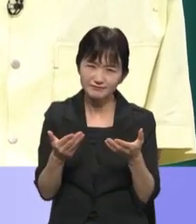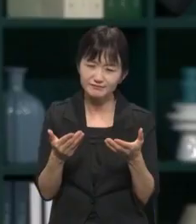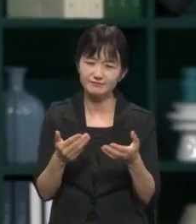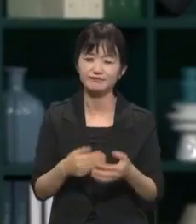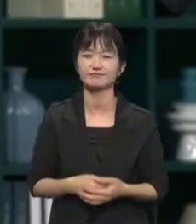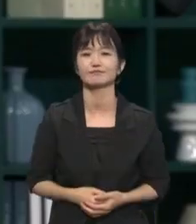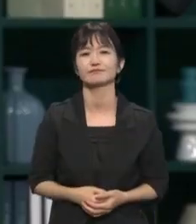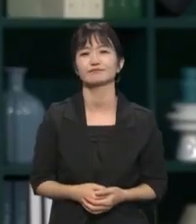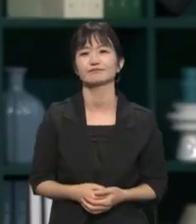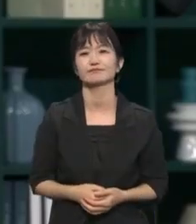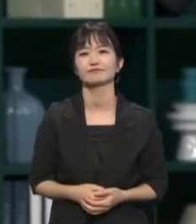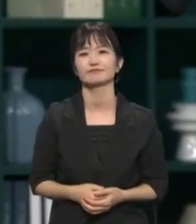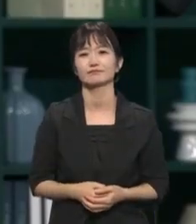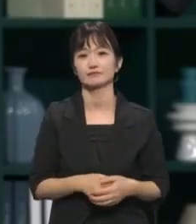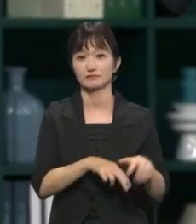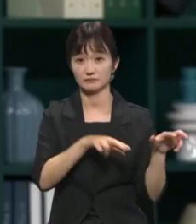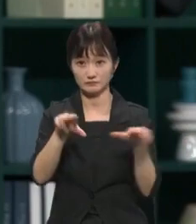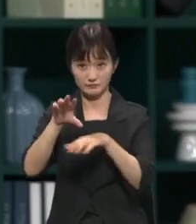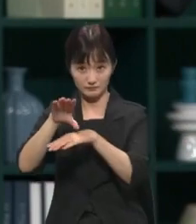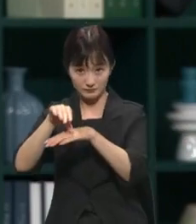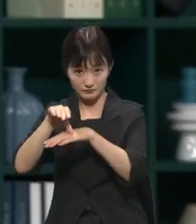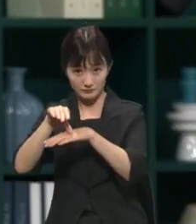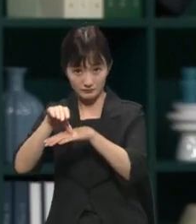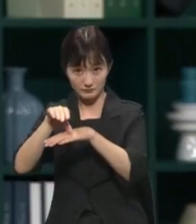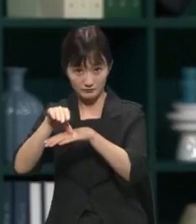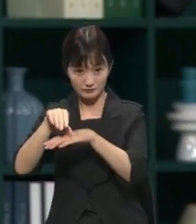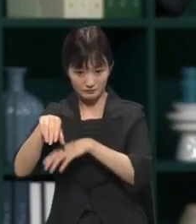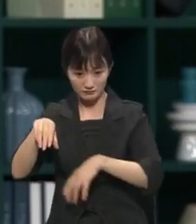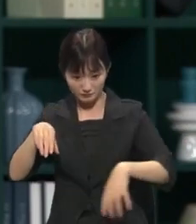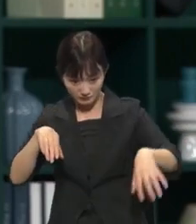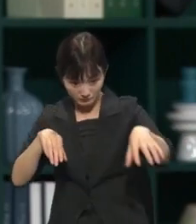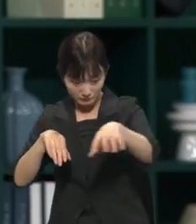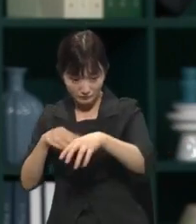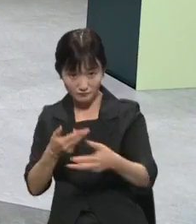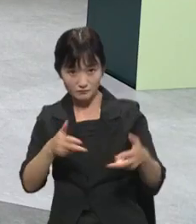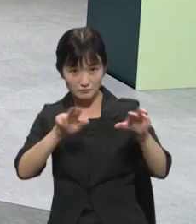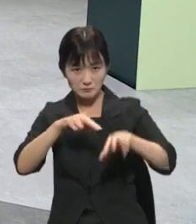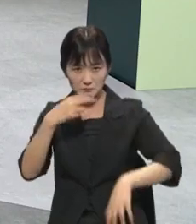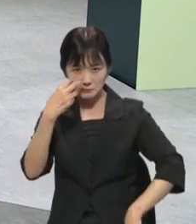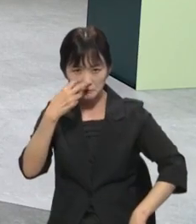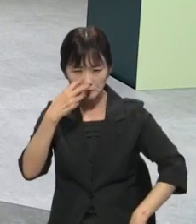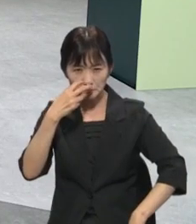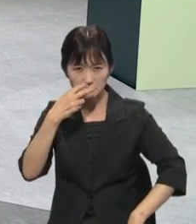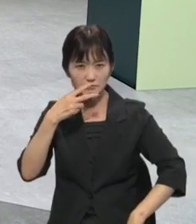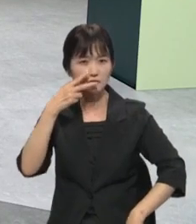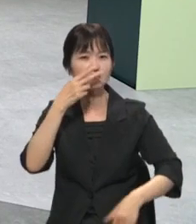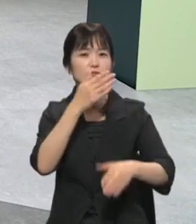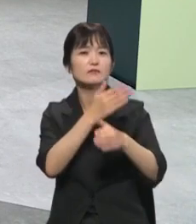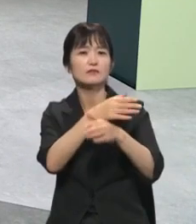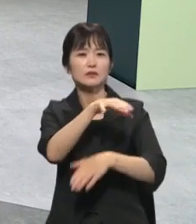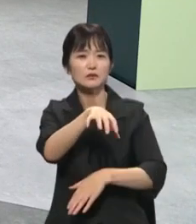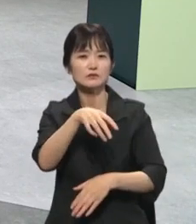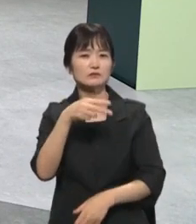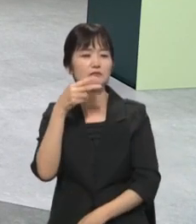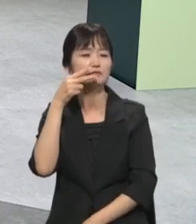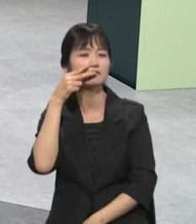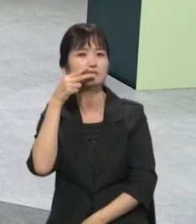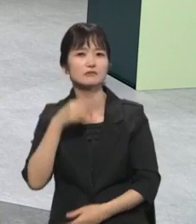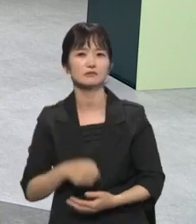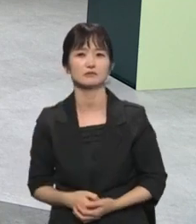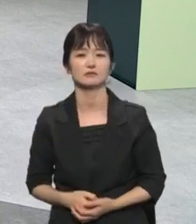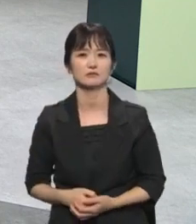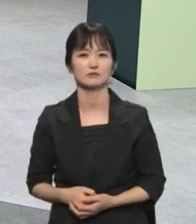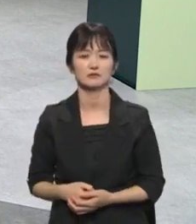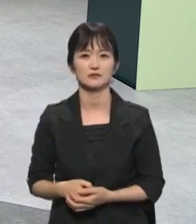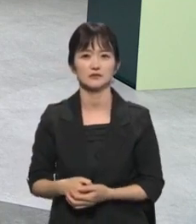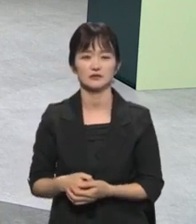봐요 라반 켜놓고서 이제 그 공원 순찰하고서 금연구역에서 담배를 피운다 스몰웨딩한 사람들 놓고가